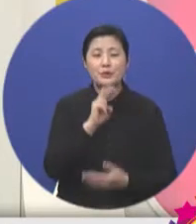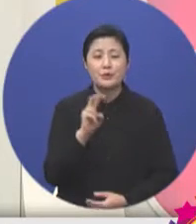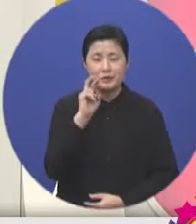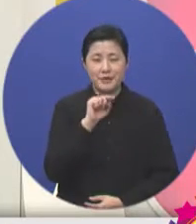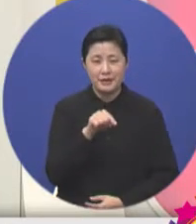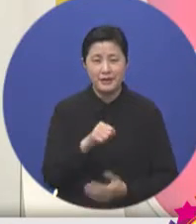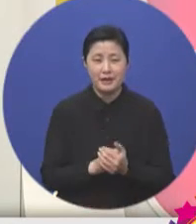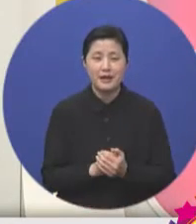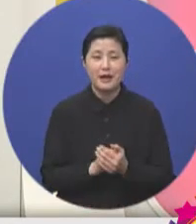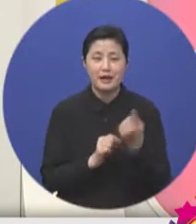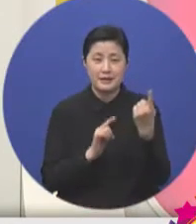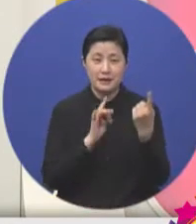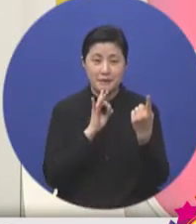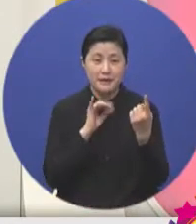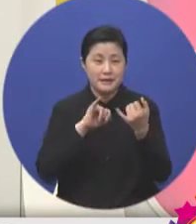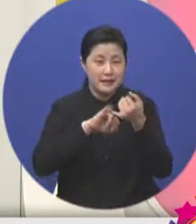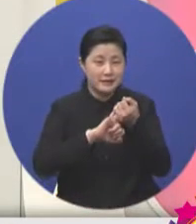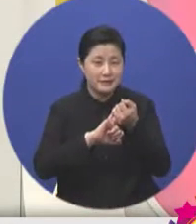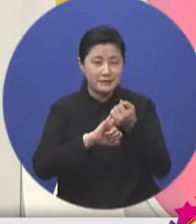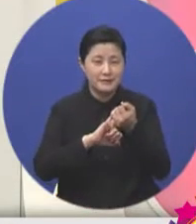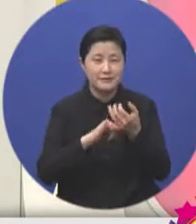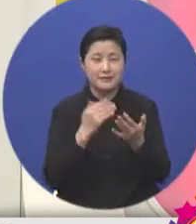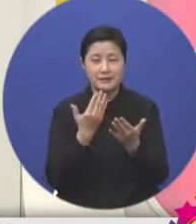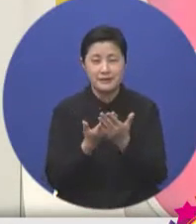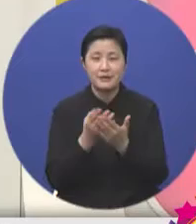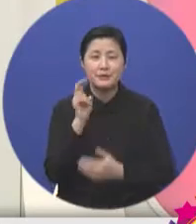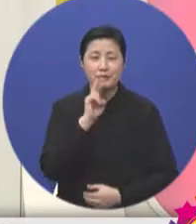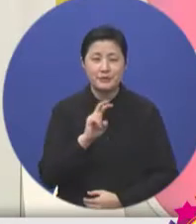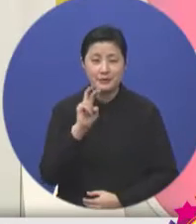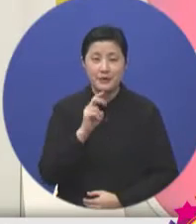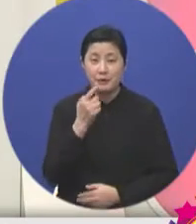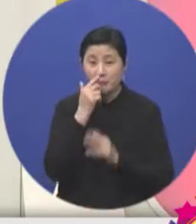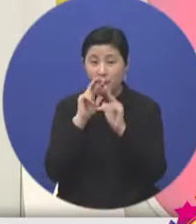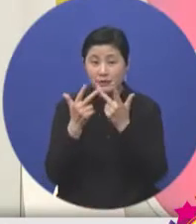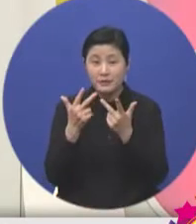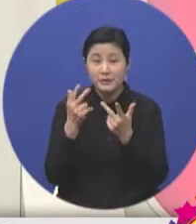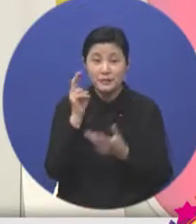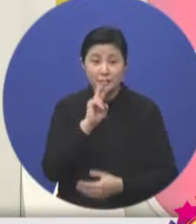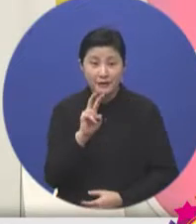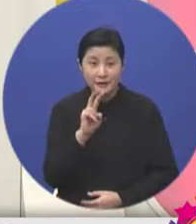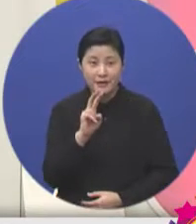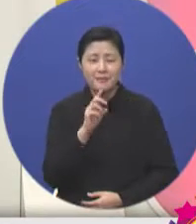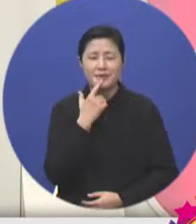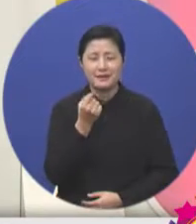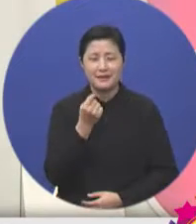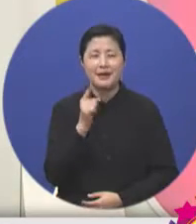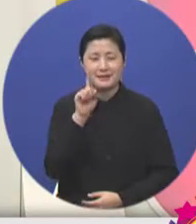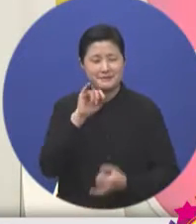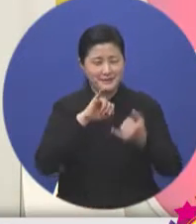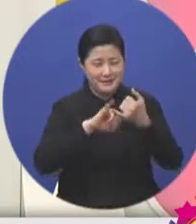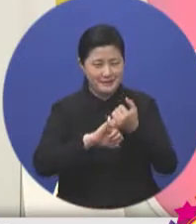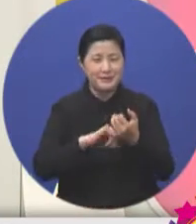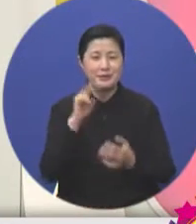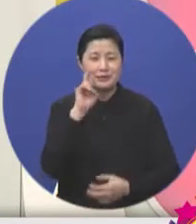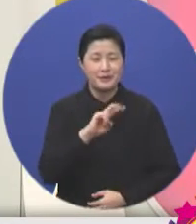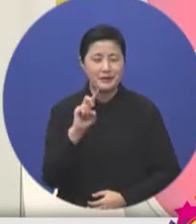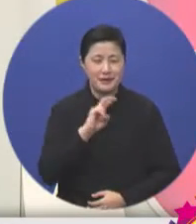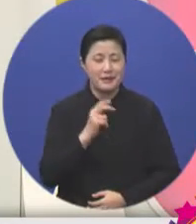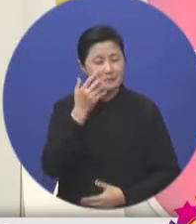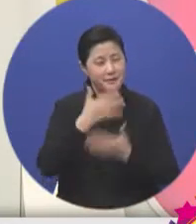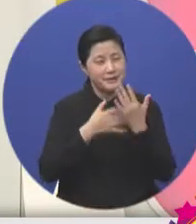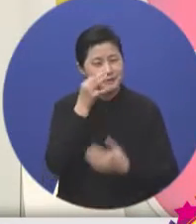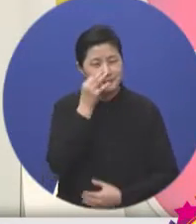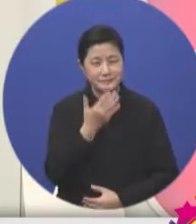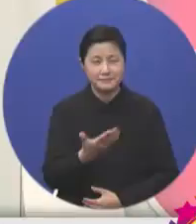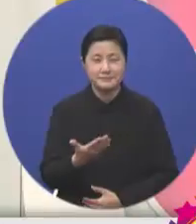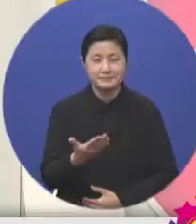곡인데요. 하나만 약속해 라는 노래입니다. 본인 노래예요? 네, 제 노래입니다. 하나만 약속해 듣고